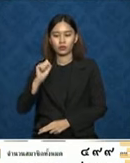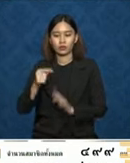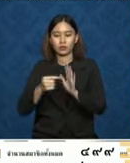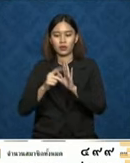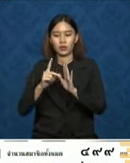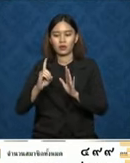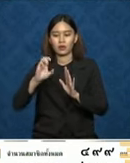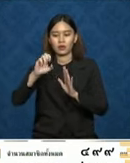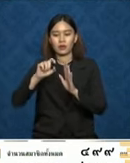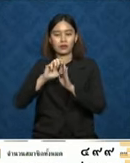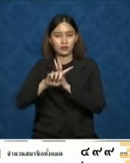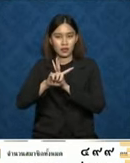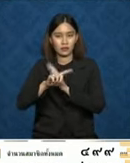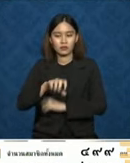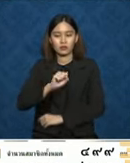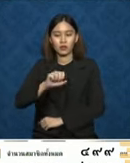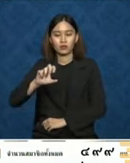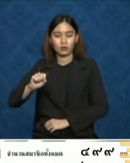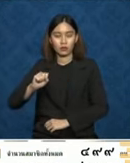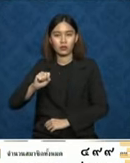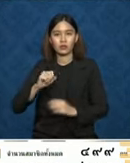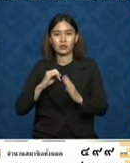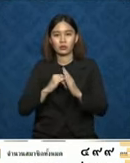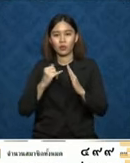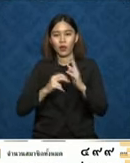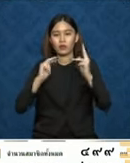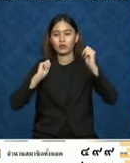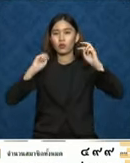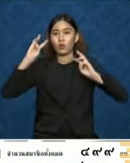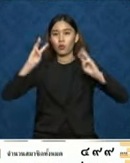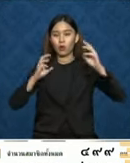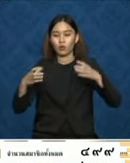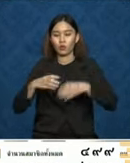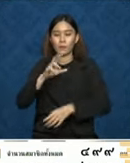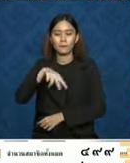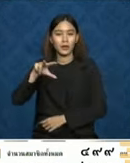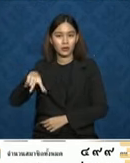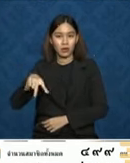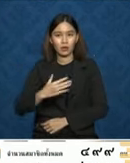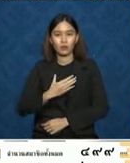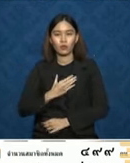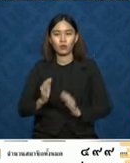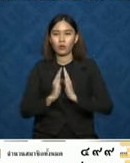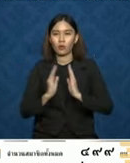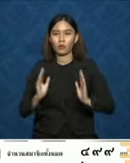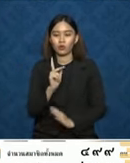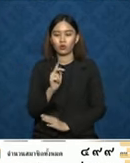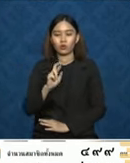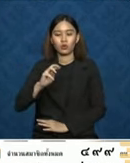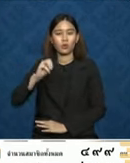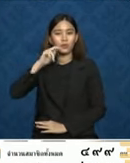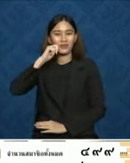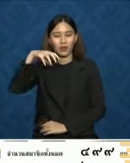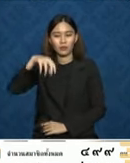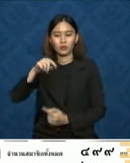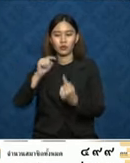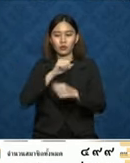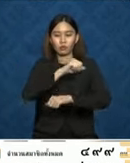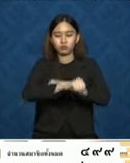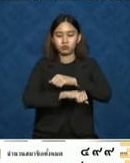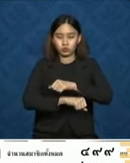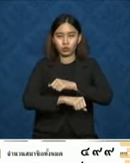อุดมชัยสมาชิกสภาผู้แทนราษฎรนครสวรรค์เขต 2พรรคเพื่อไทยผมขอขอบคุณกรมชนประธานเรื่องสร้างอาคาร